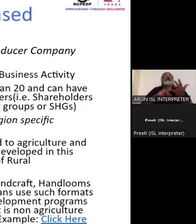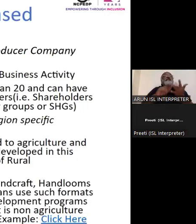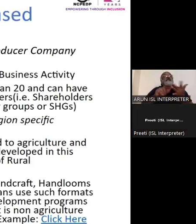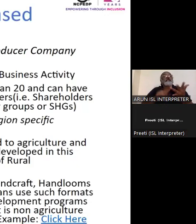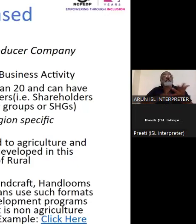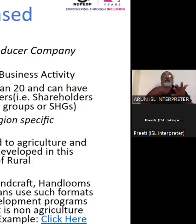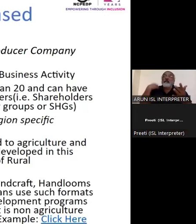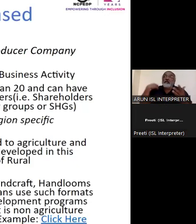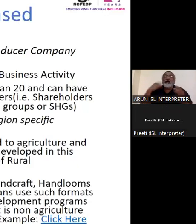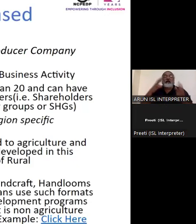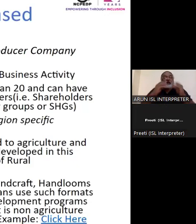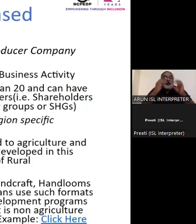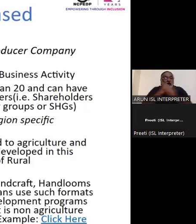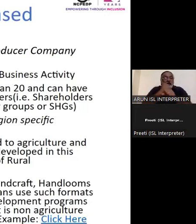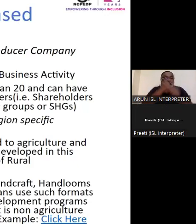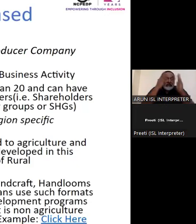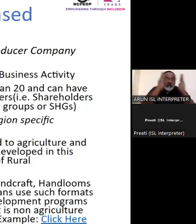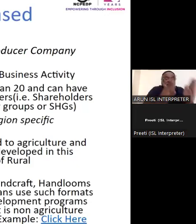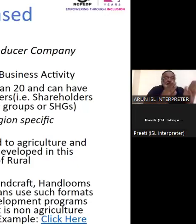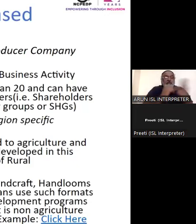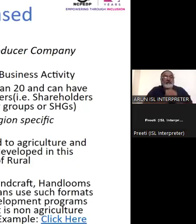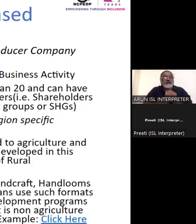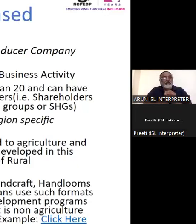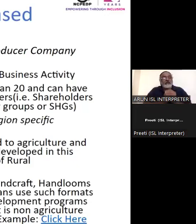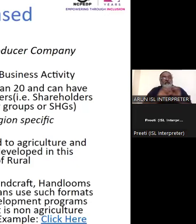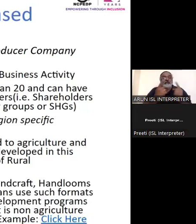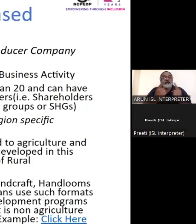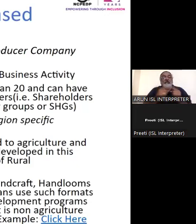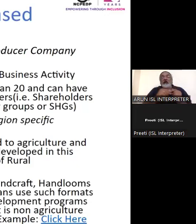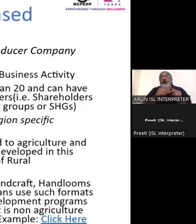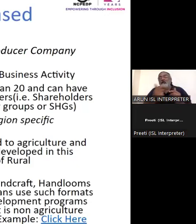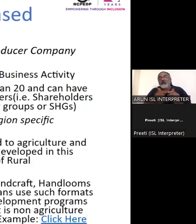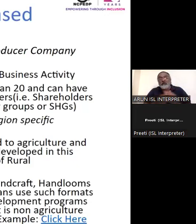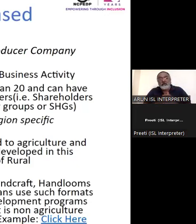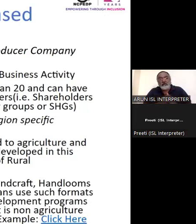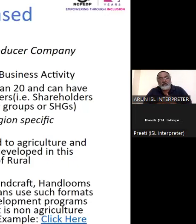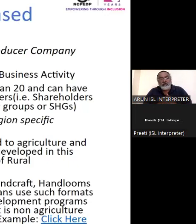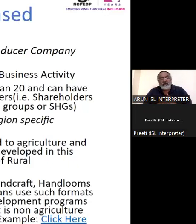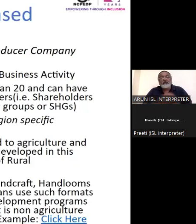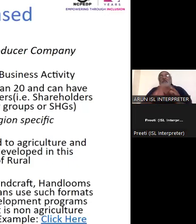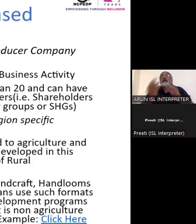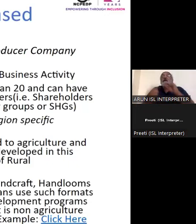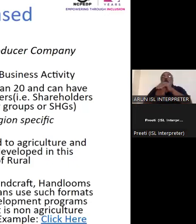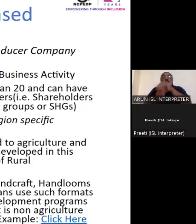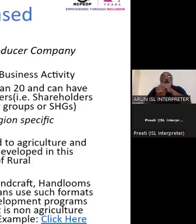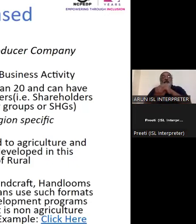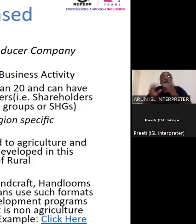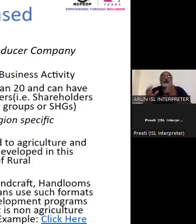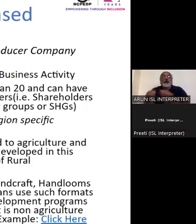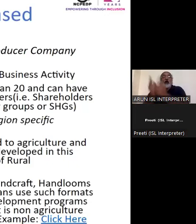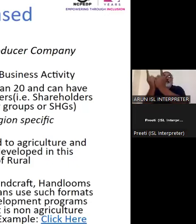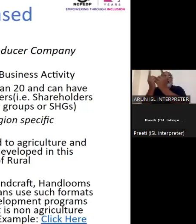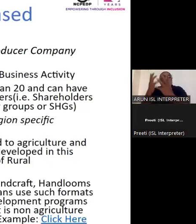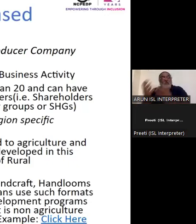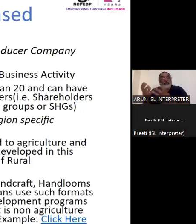करूंगा, कोई ये काम करने लगे, कोई बोले कि भाई मैं मशरूम का काम करूंगा तो वो मशरूम का काम कर सकता है। तो इस तरह से अलग अलग